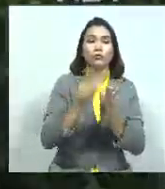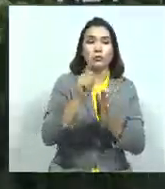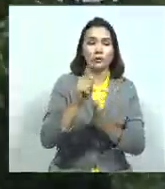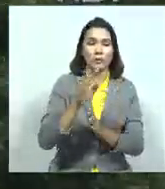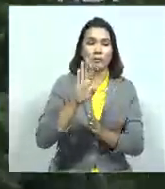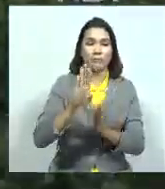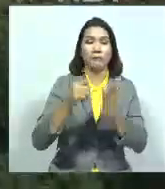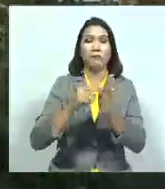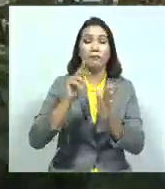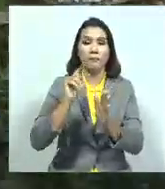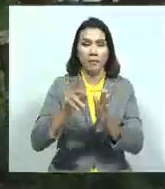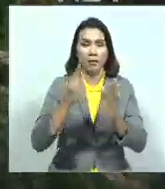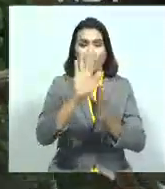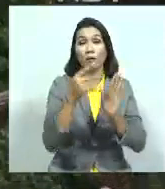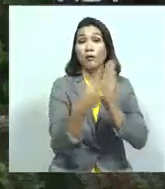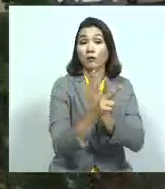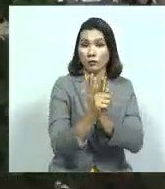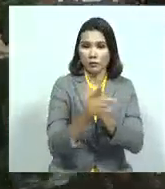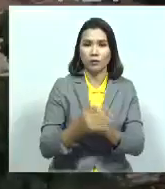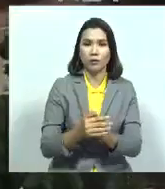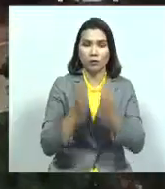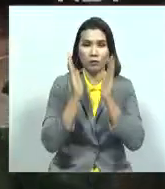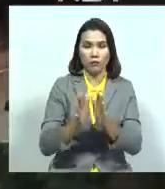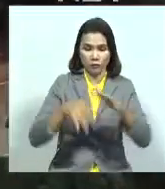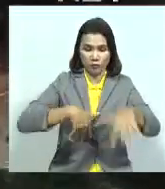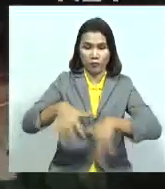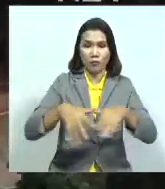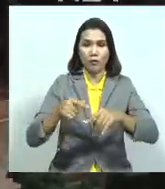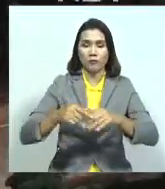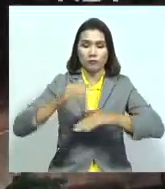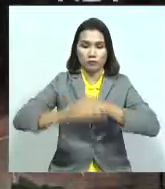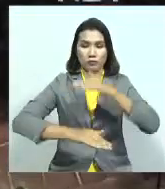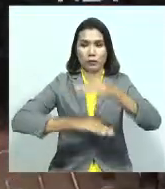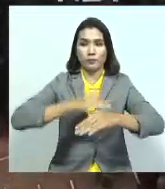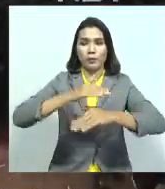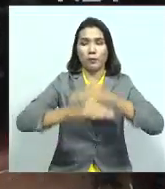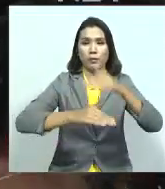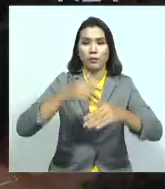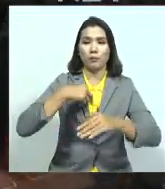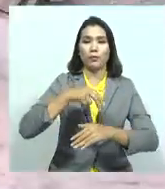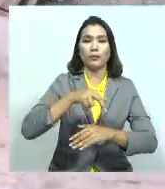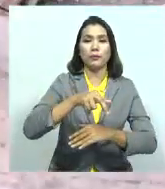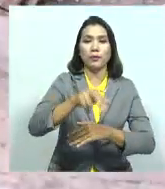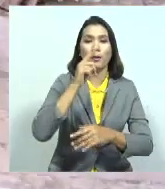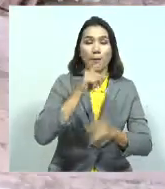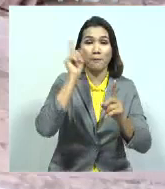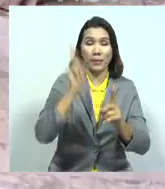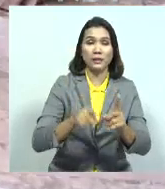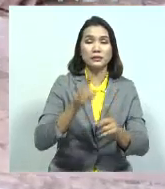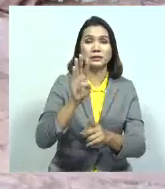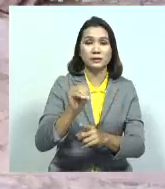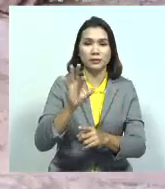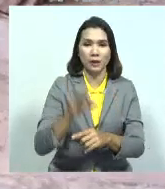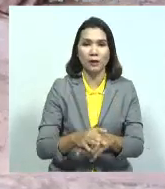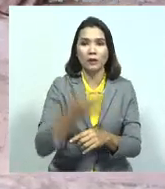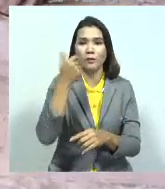ค่ะพุทธศาสนิกชนต่างเดินเท้าขึ้นบันได 1,049 ขั้นเพื่อขึ้นไปถวายเทียนพรรษาหลอดไฟและจตุ